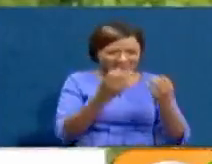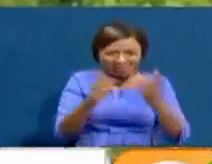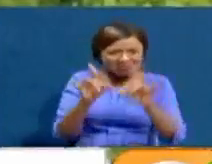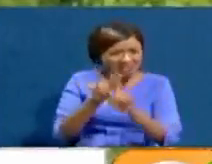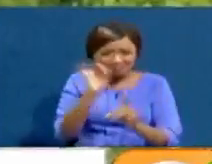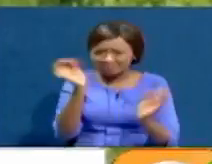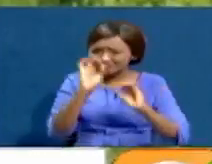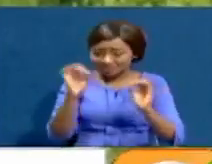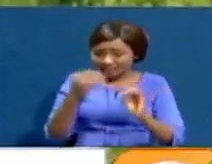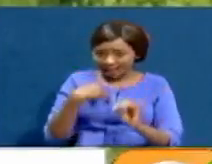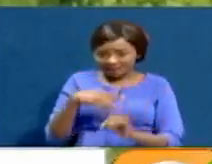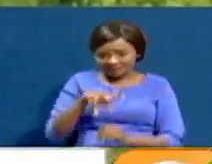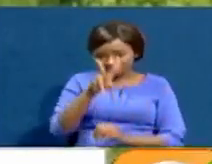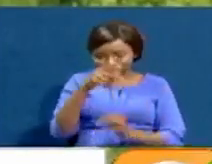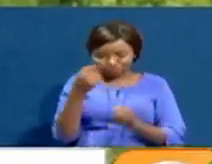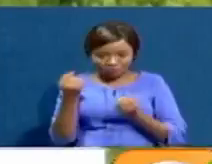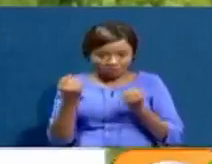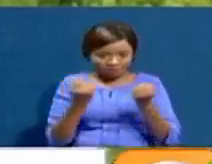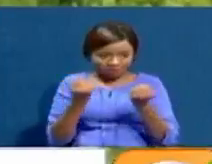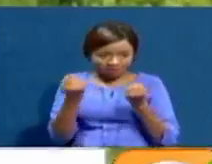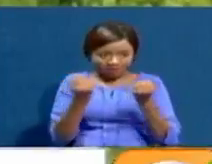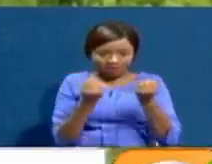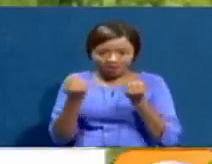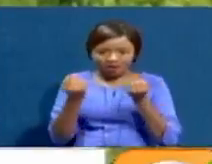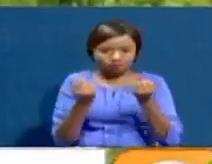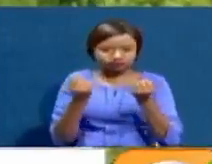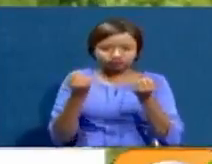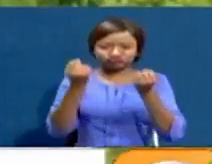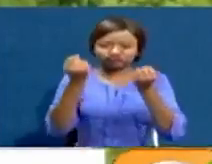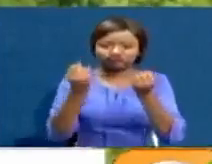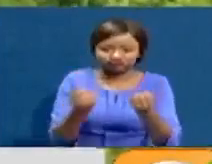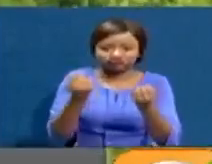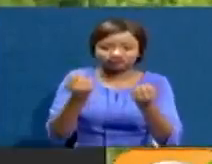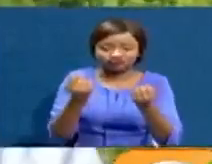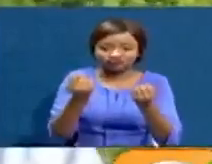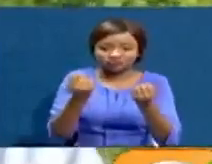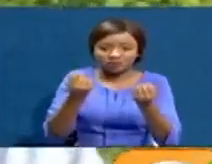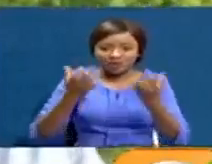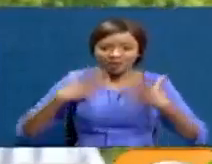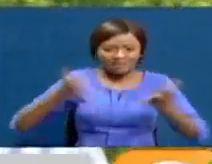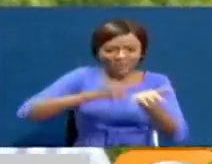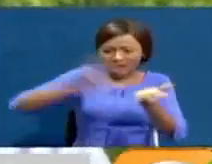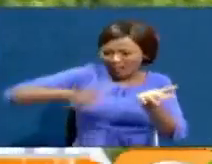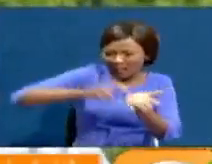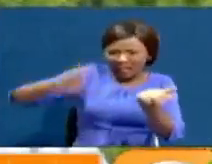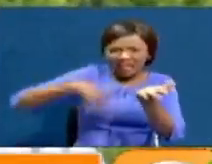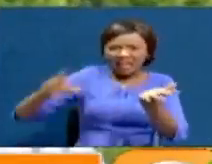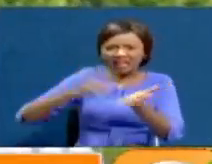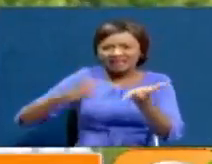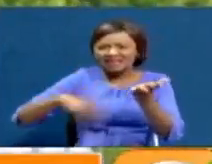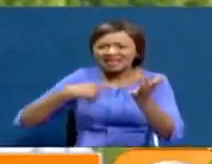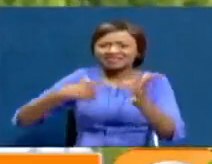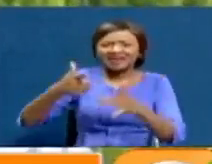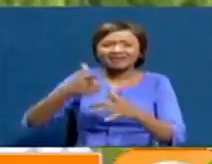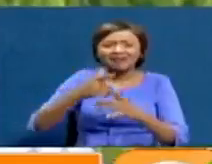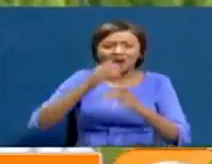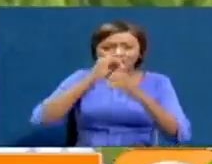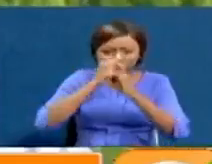ngari mbili zilikuja hapa. Na watu wakaja wakateremka na wakaanza kupiga ile takibiri